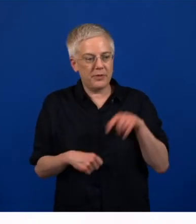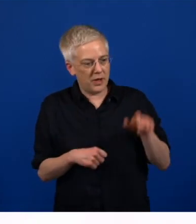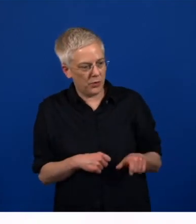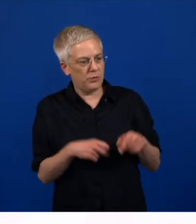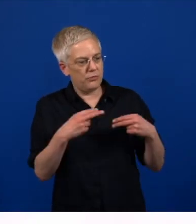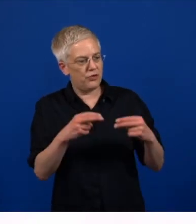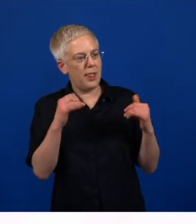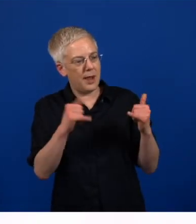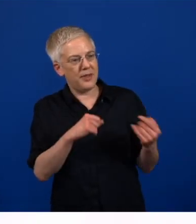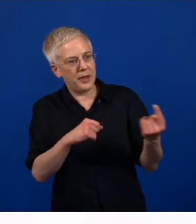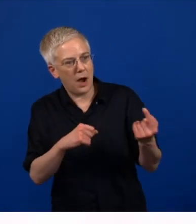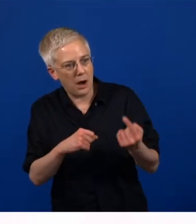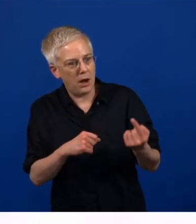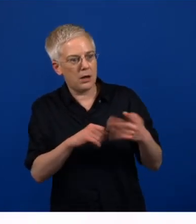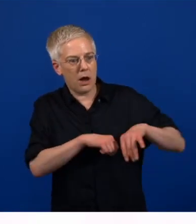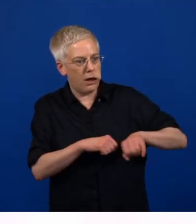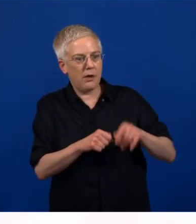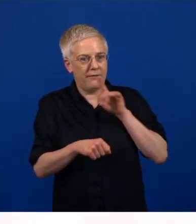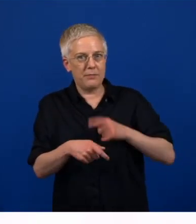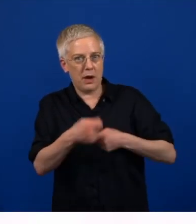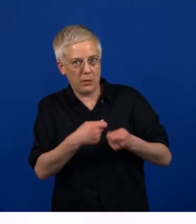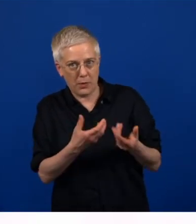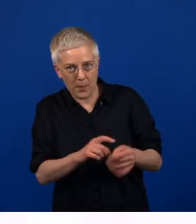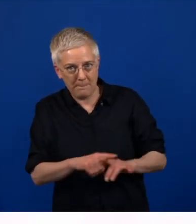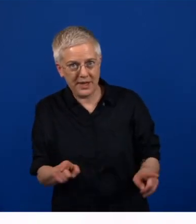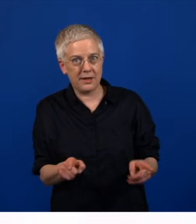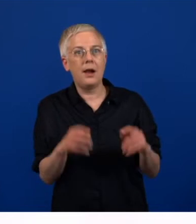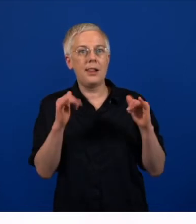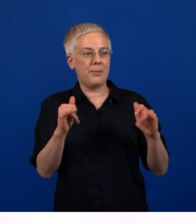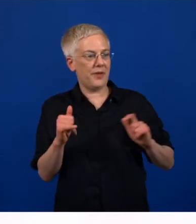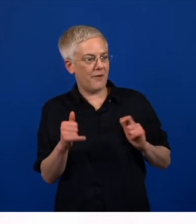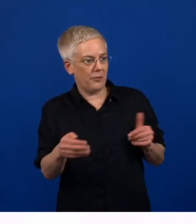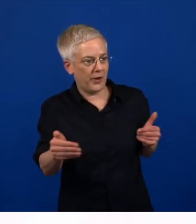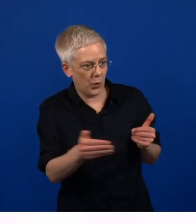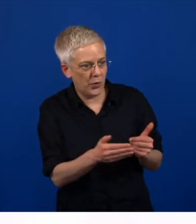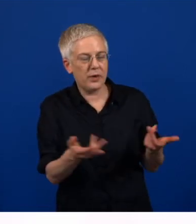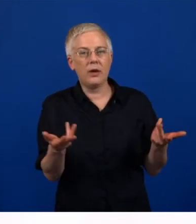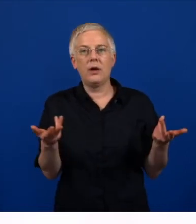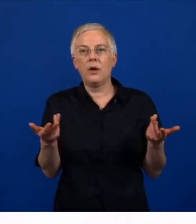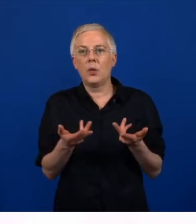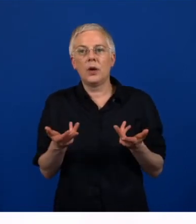Funktionseinschränkung bei den Patientinnen und Patienten oder zu